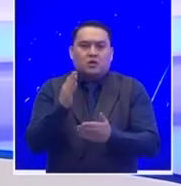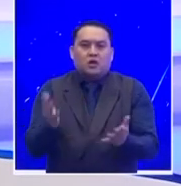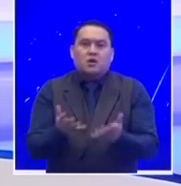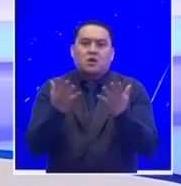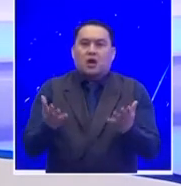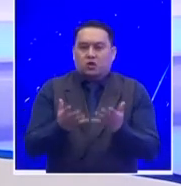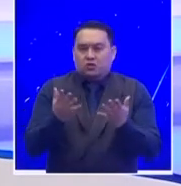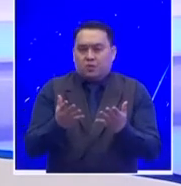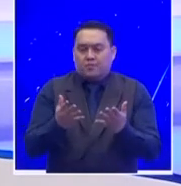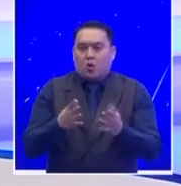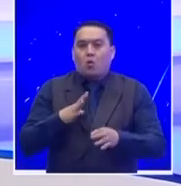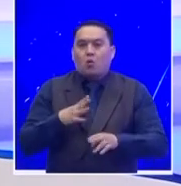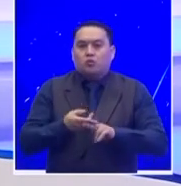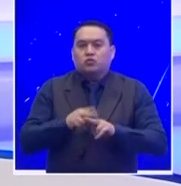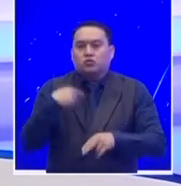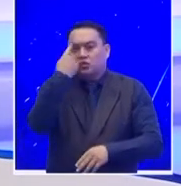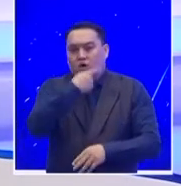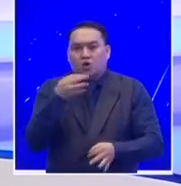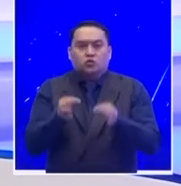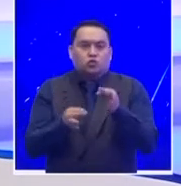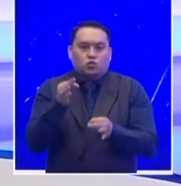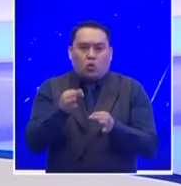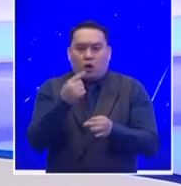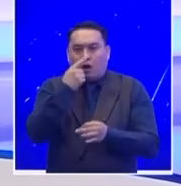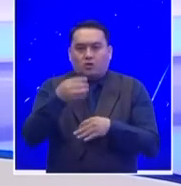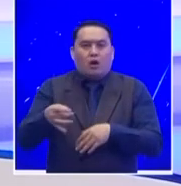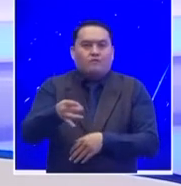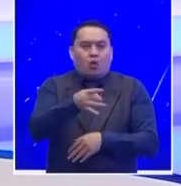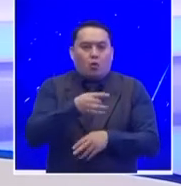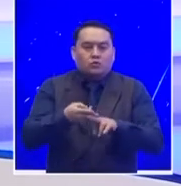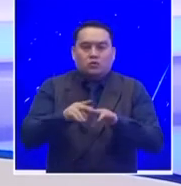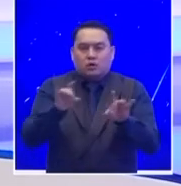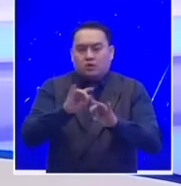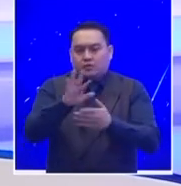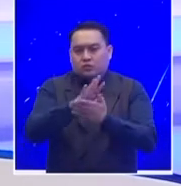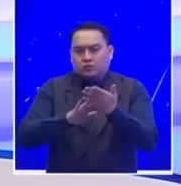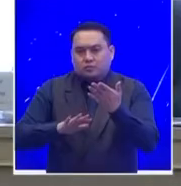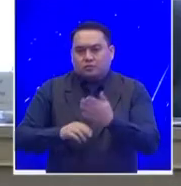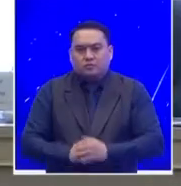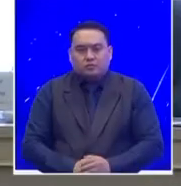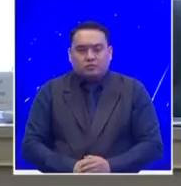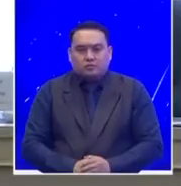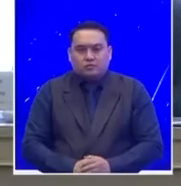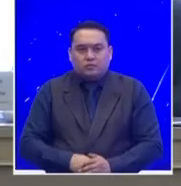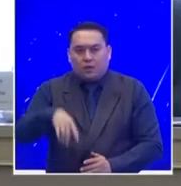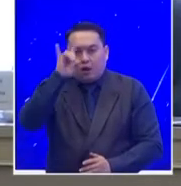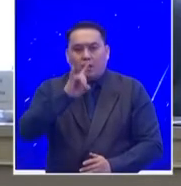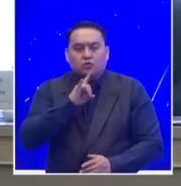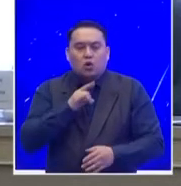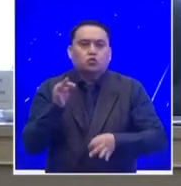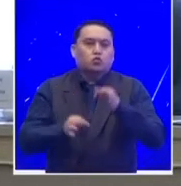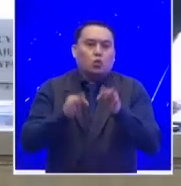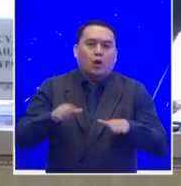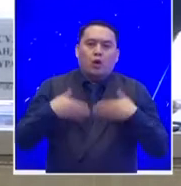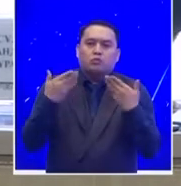қайда жеңілдеді. Жеке сот орындаушылар алқасының аймақтық отырысында қатысқан тілші толықтырсын. Қазақстанда сотқа